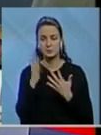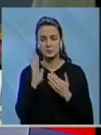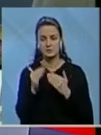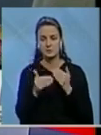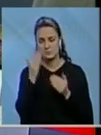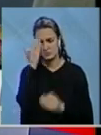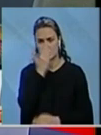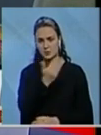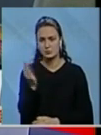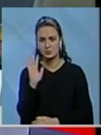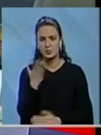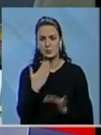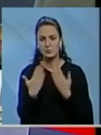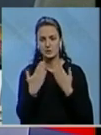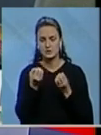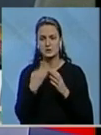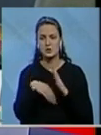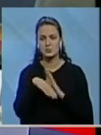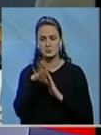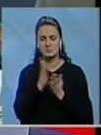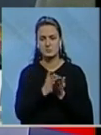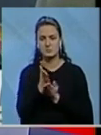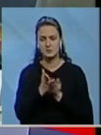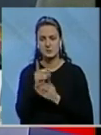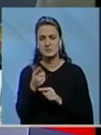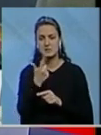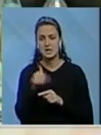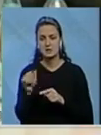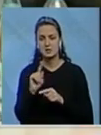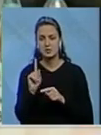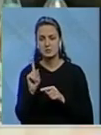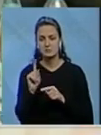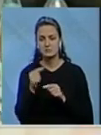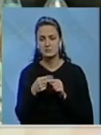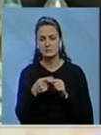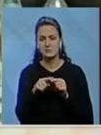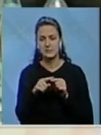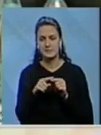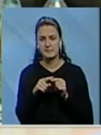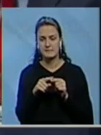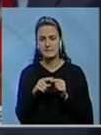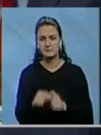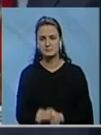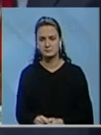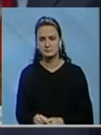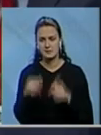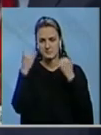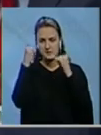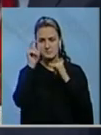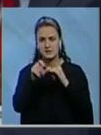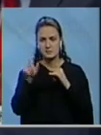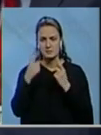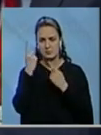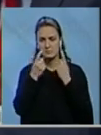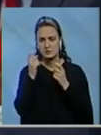შორის მოსახლეობასთან კომუნიკაციის გაუმჯობესების მიმართულებით. გარდა იმისა, რომ ტექნიკით მოცვის არეალი ფართოვდება, ფერმერები